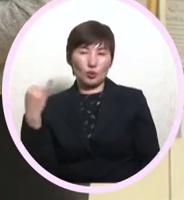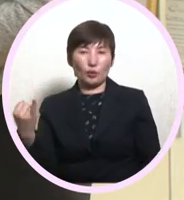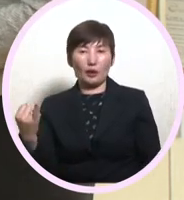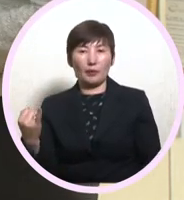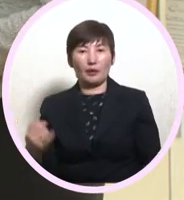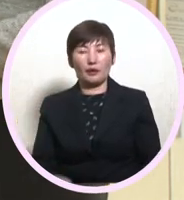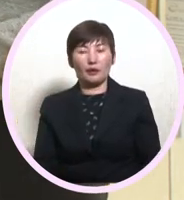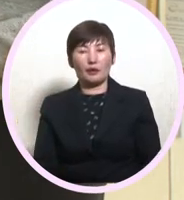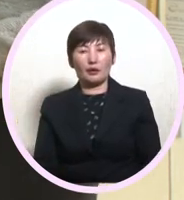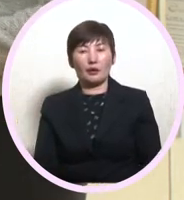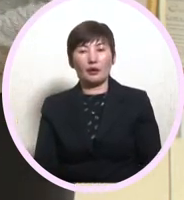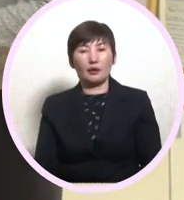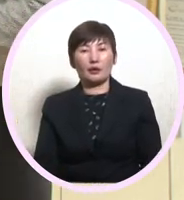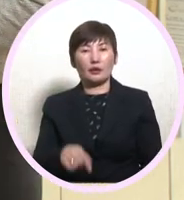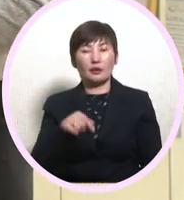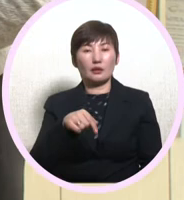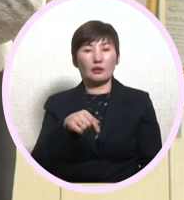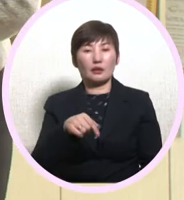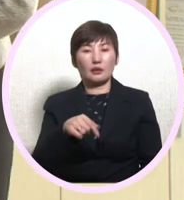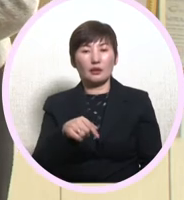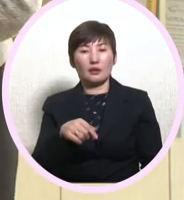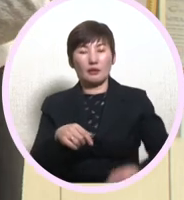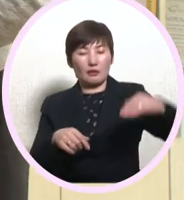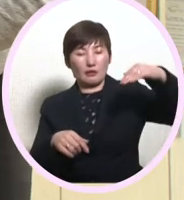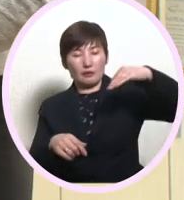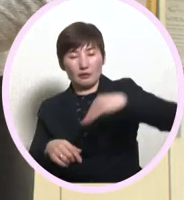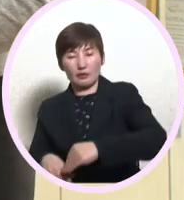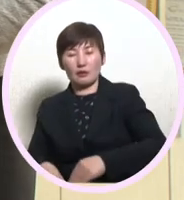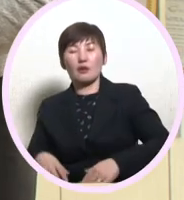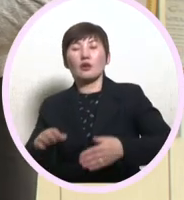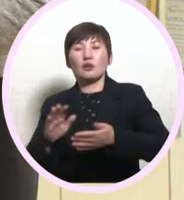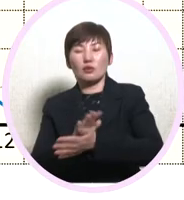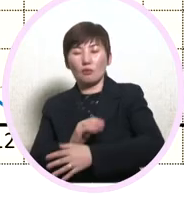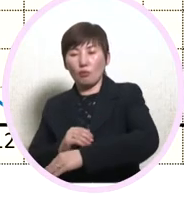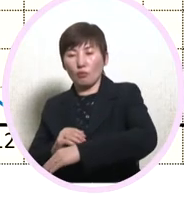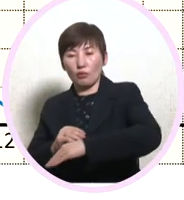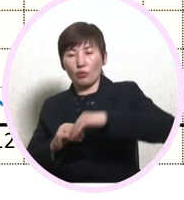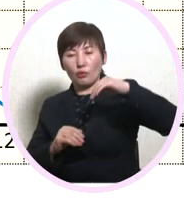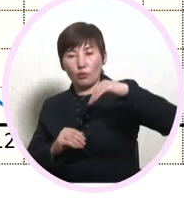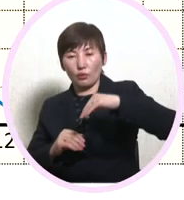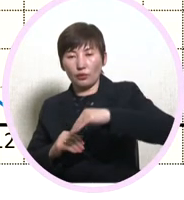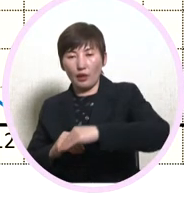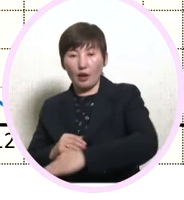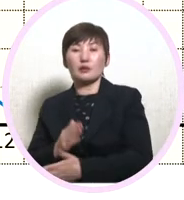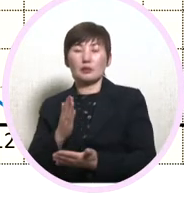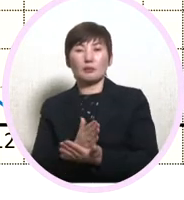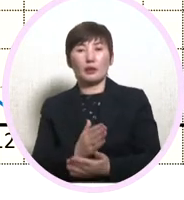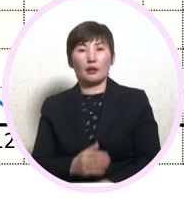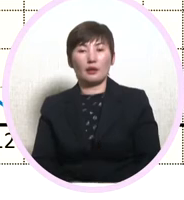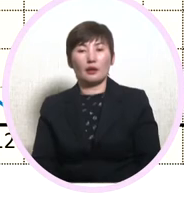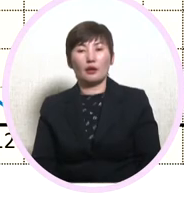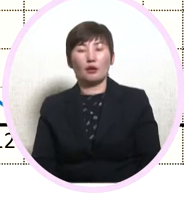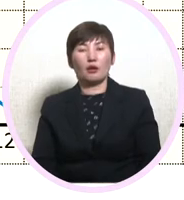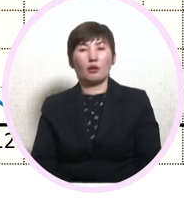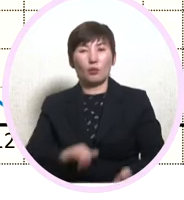1.6 гарсан байна. Тэгэхээр энэ тохиолдолд би жигд удаашрах хөдөлгөөн хийсэн байна. За ингээд тоон